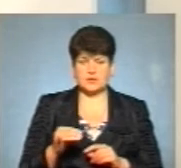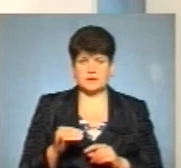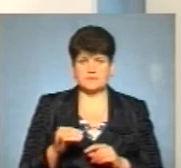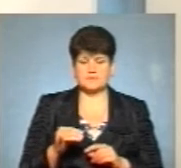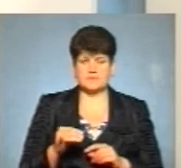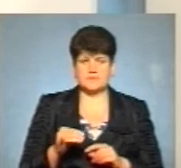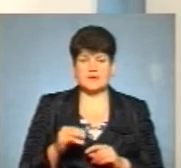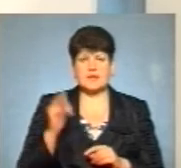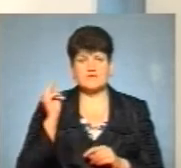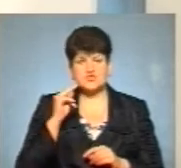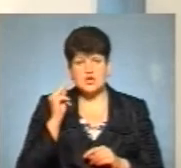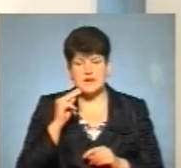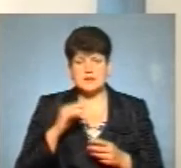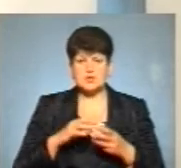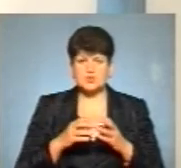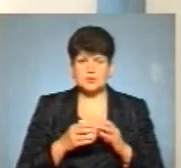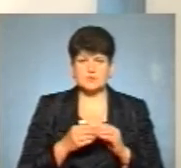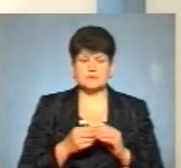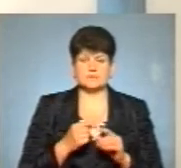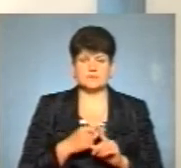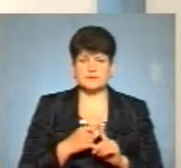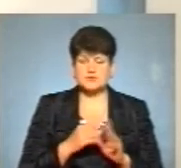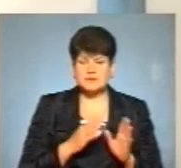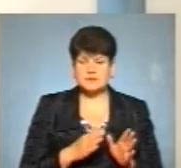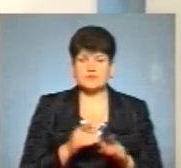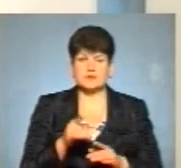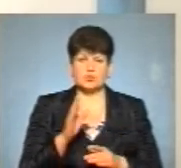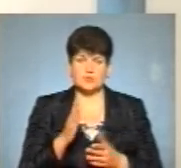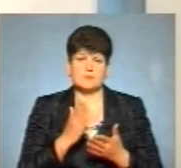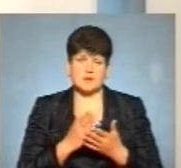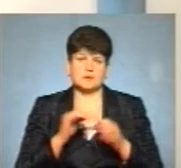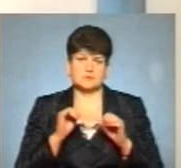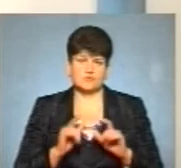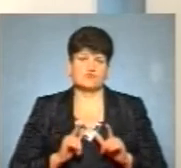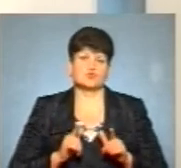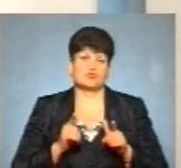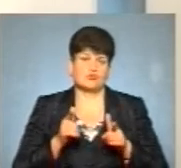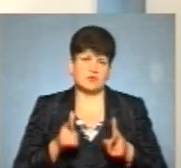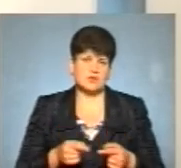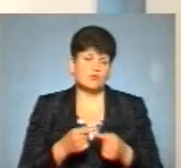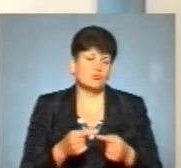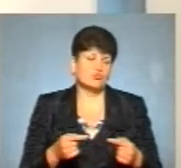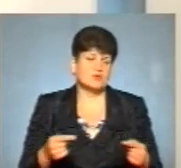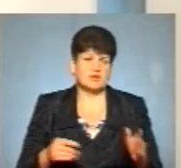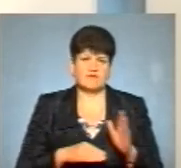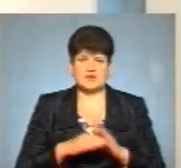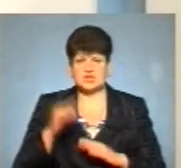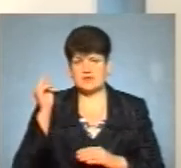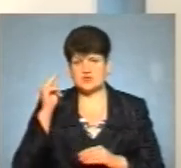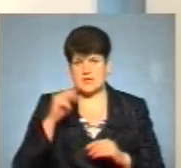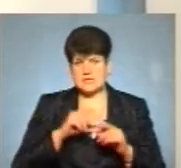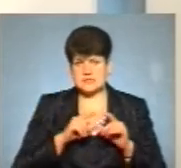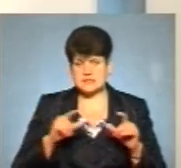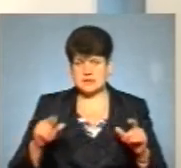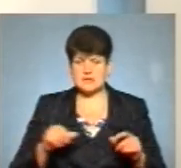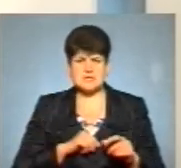позитивного їхнього навчання, результату позитивного, і вони тоді будуть мати змогу все-таки вступити у будь-який вищий навчальний заклад на